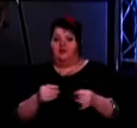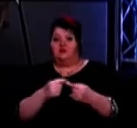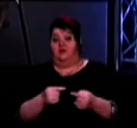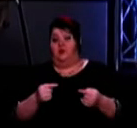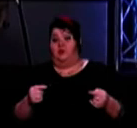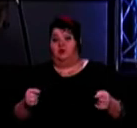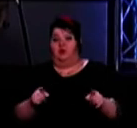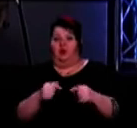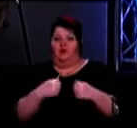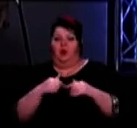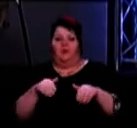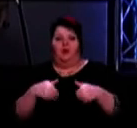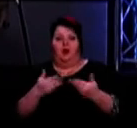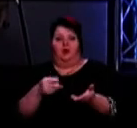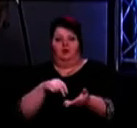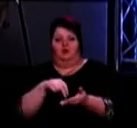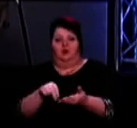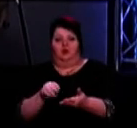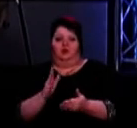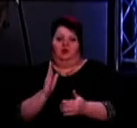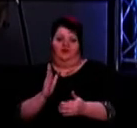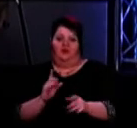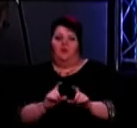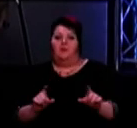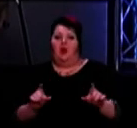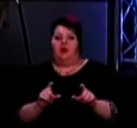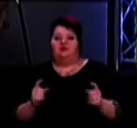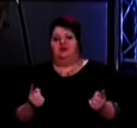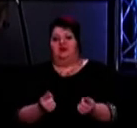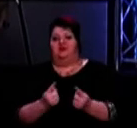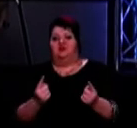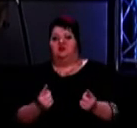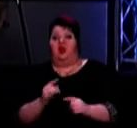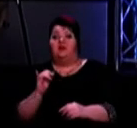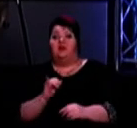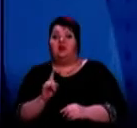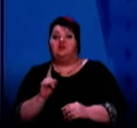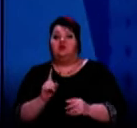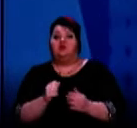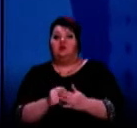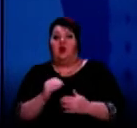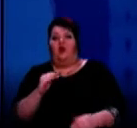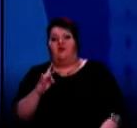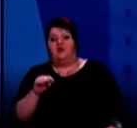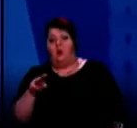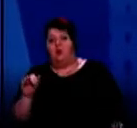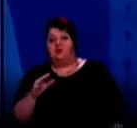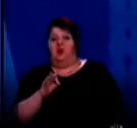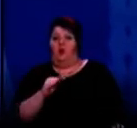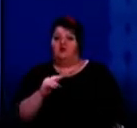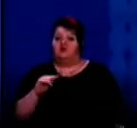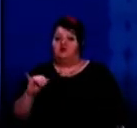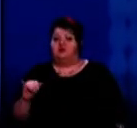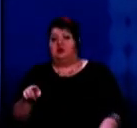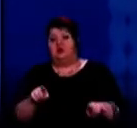все-таки я би радила купувати саме в магазинах звичайних. Ну і щодо фруктів та овочів, тут також